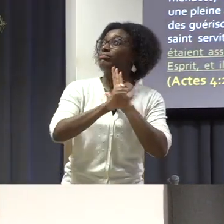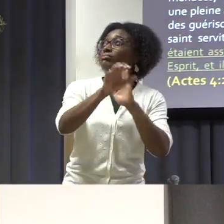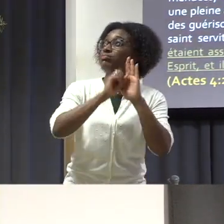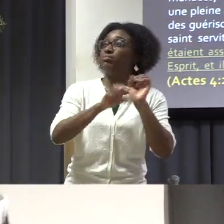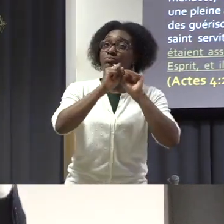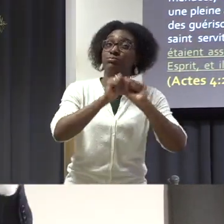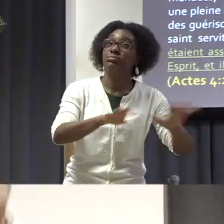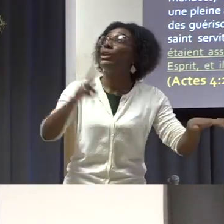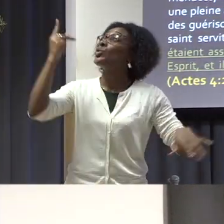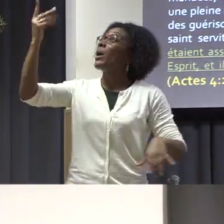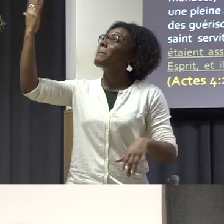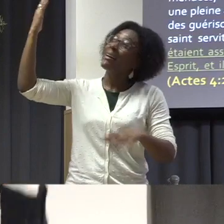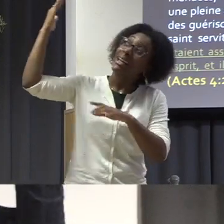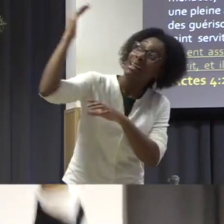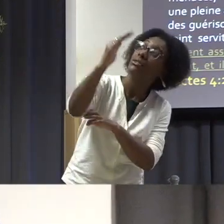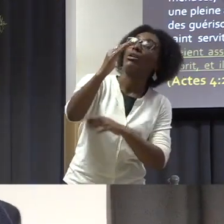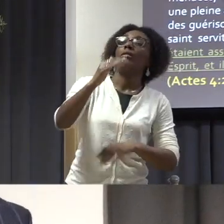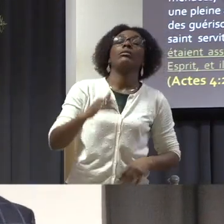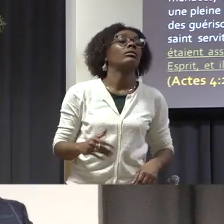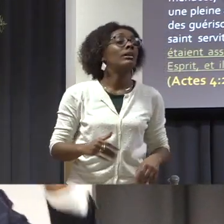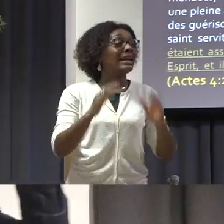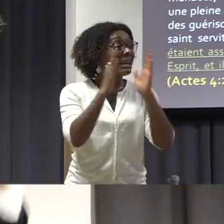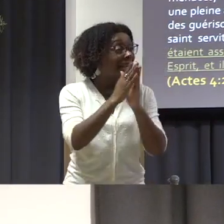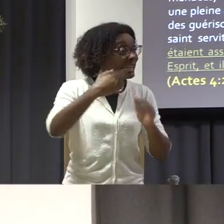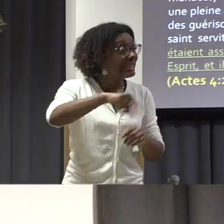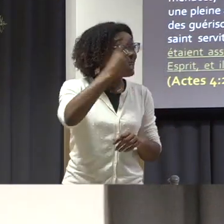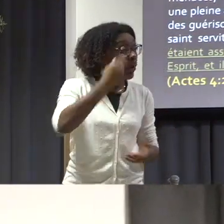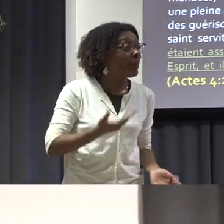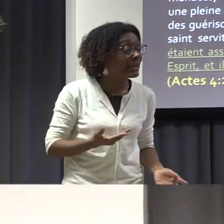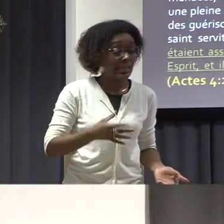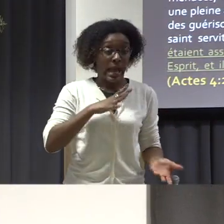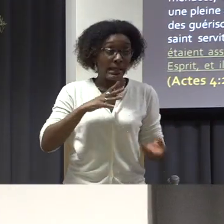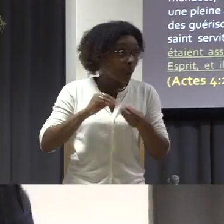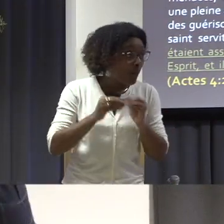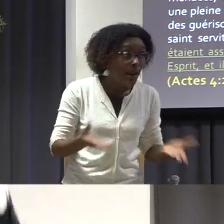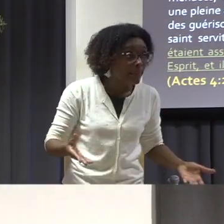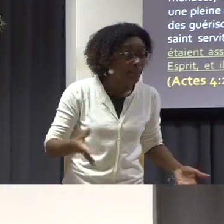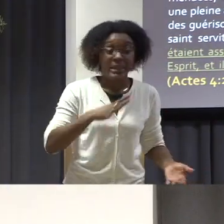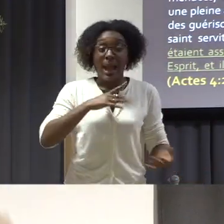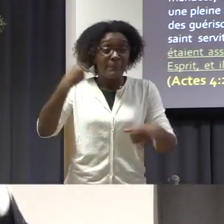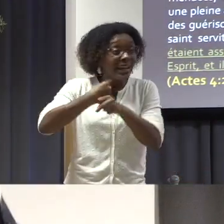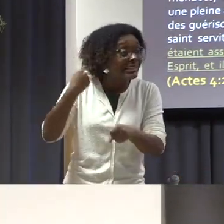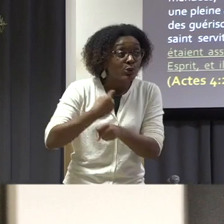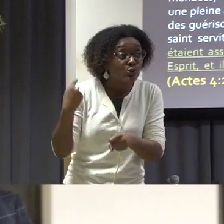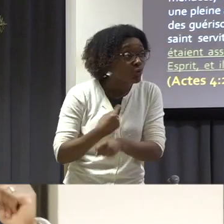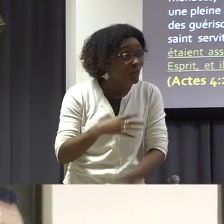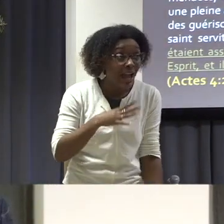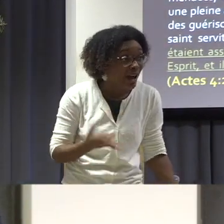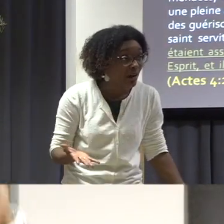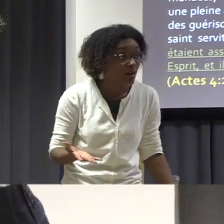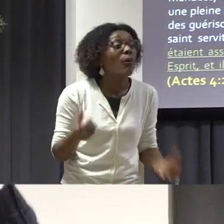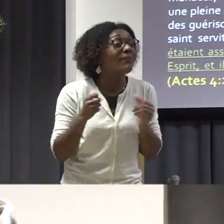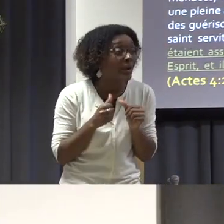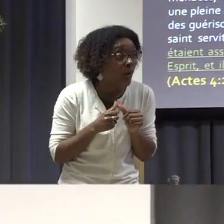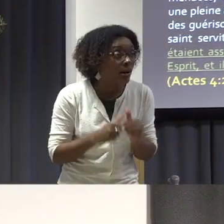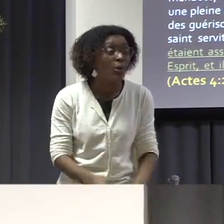l'église a compris il ya les persécutions il ya des problèmes seigneur nous cherchons l'assurance et seigneur nous te demandons